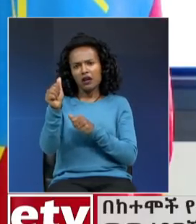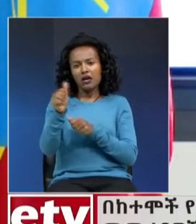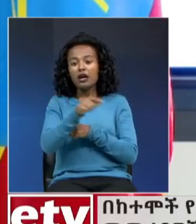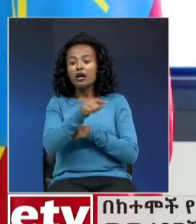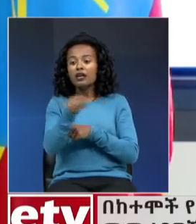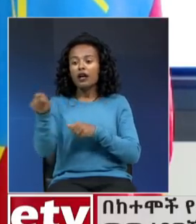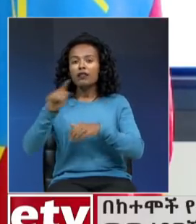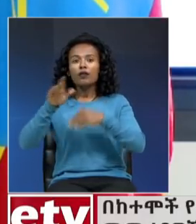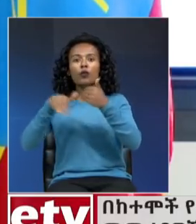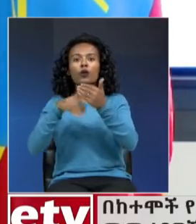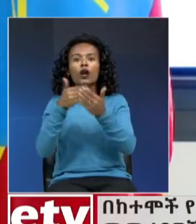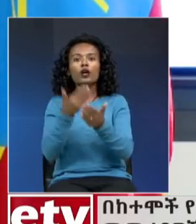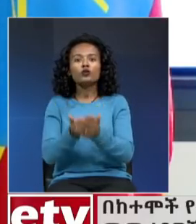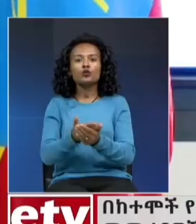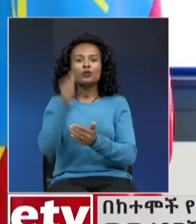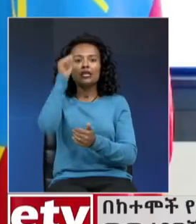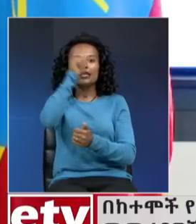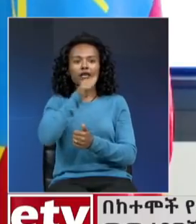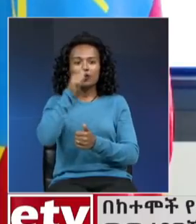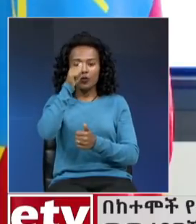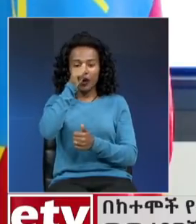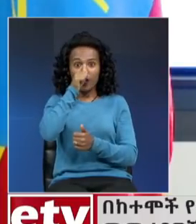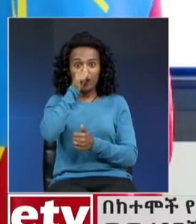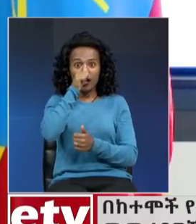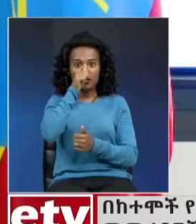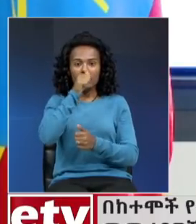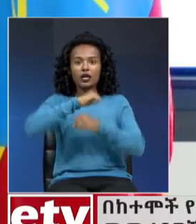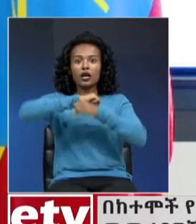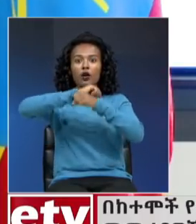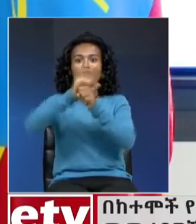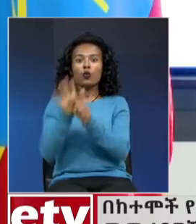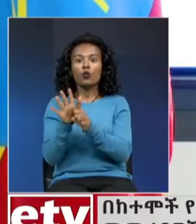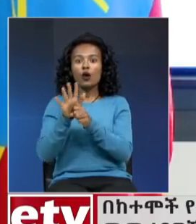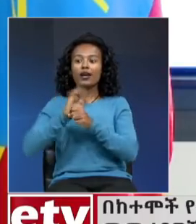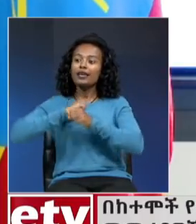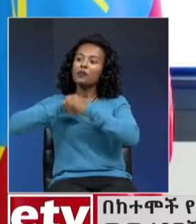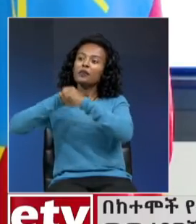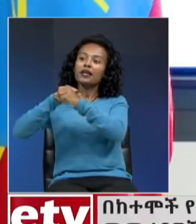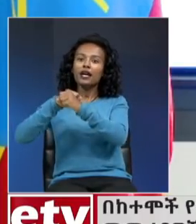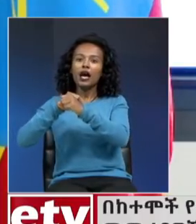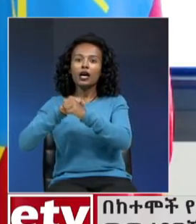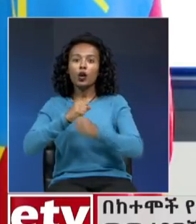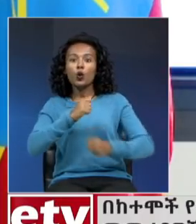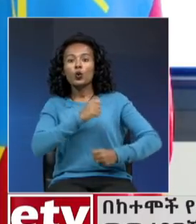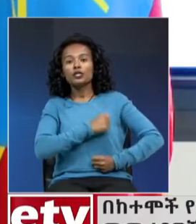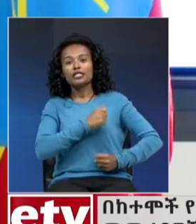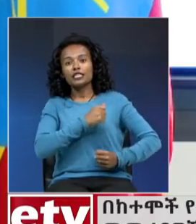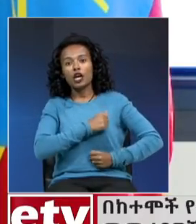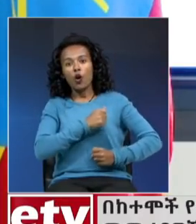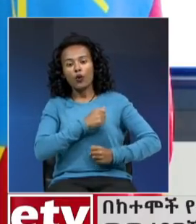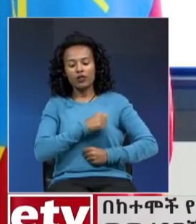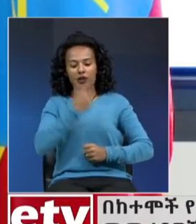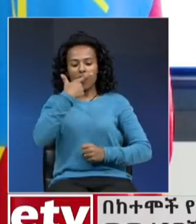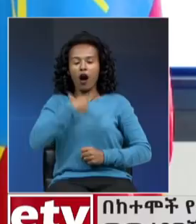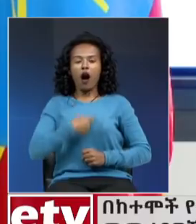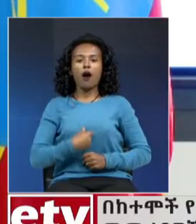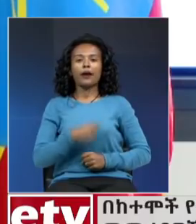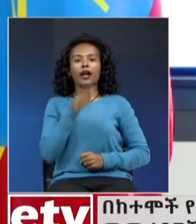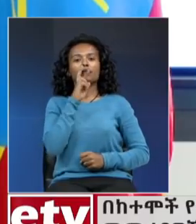እናንተ ሁላችሁ ኢትዮጵያውያን ከኮሮና የሚከላከለው ሰራዊት አባላት